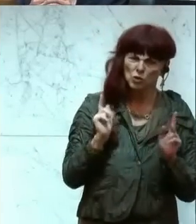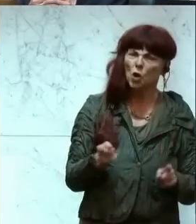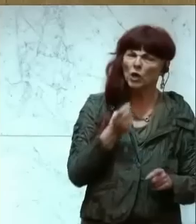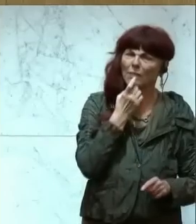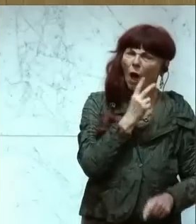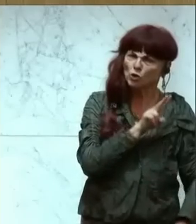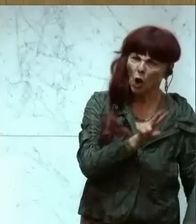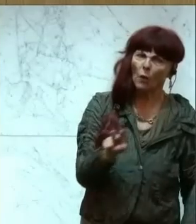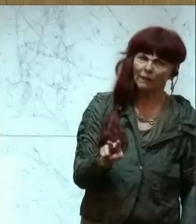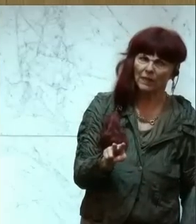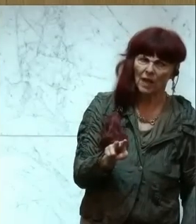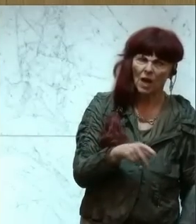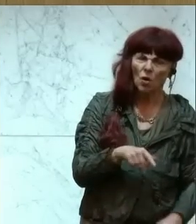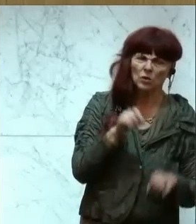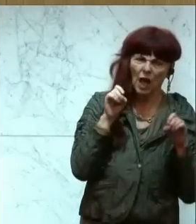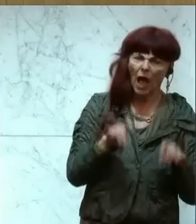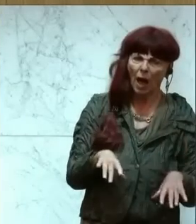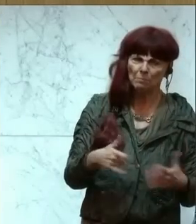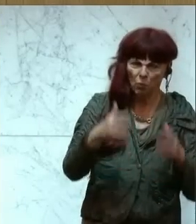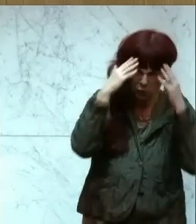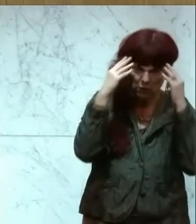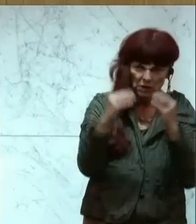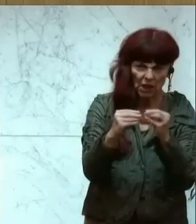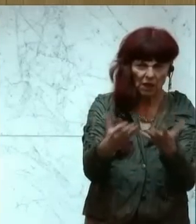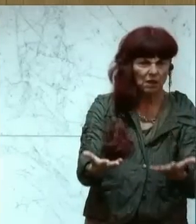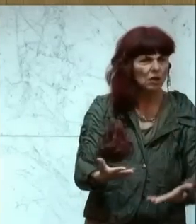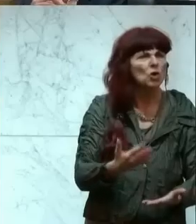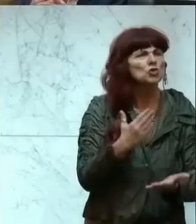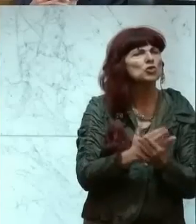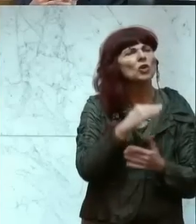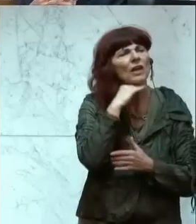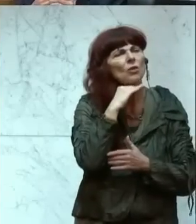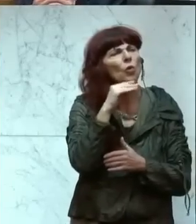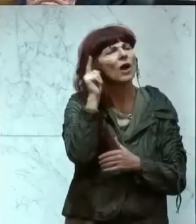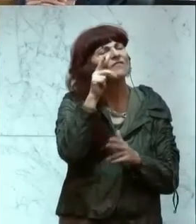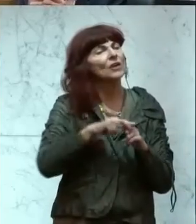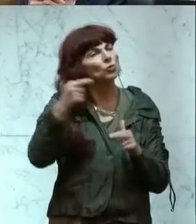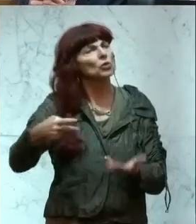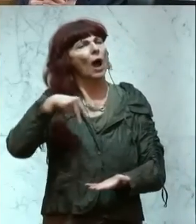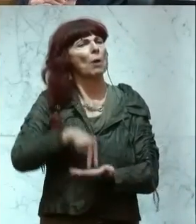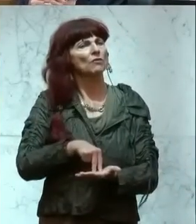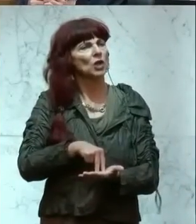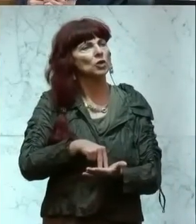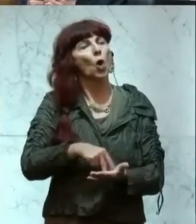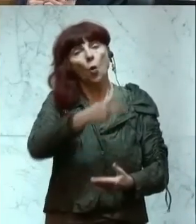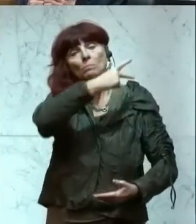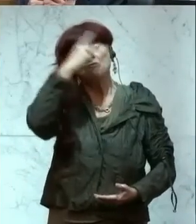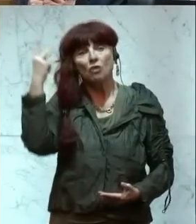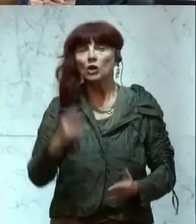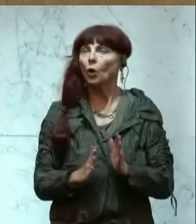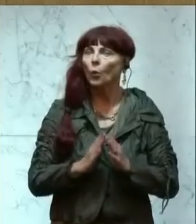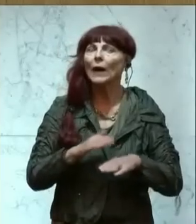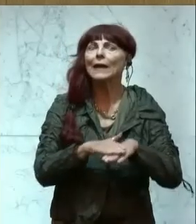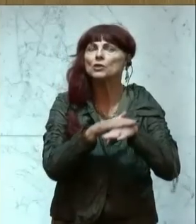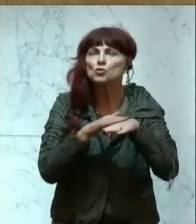hören Sie endlich auf mit diesem Schwachsinn. Es würde reichen, wenn Sie sich endlich hier herstellen und sich einmal bei der Bevölkerung dafür